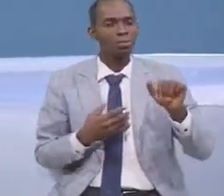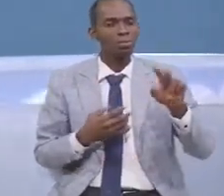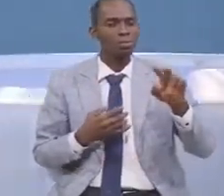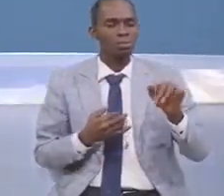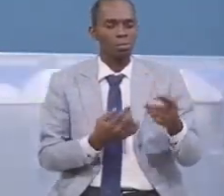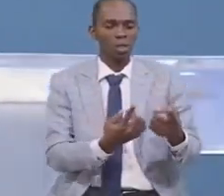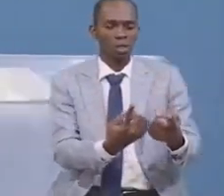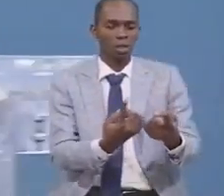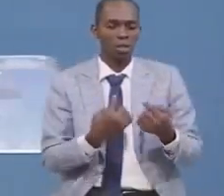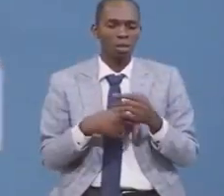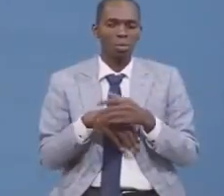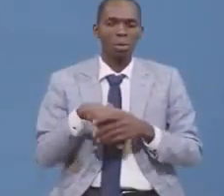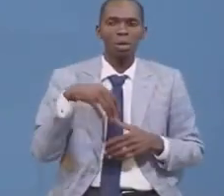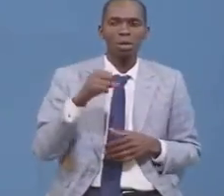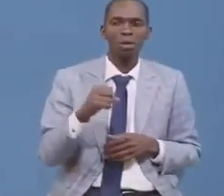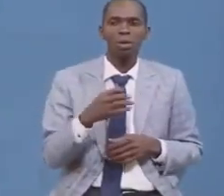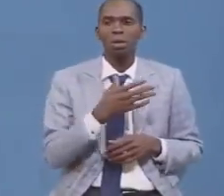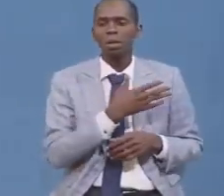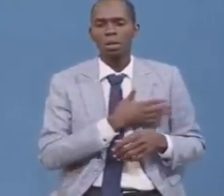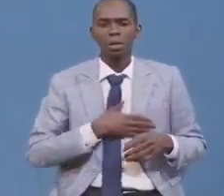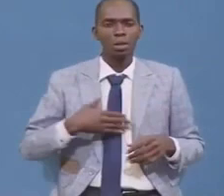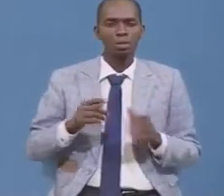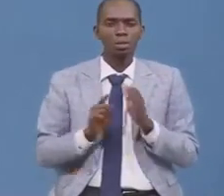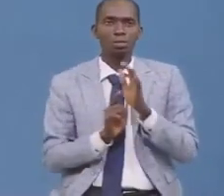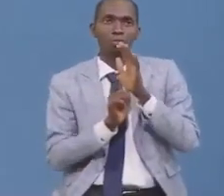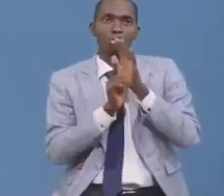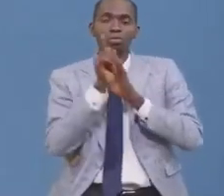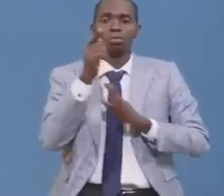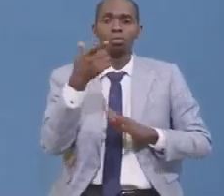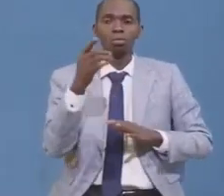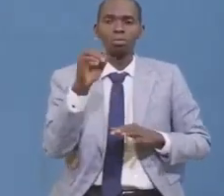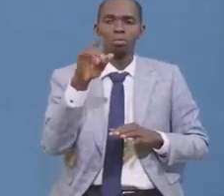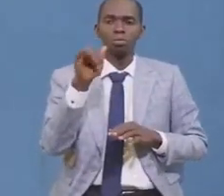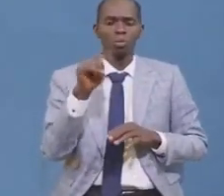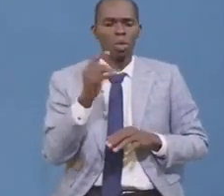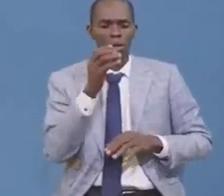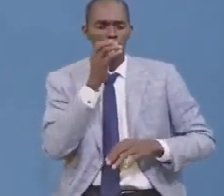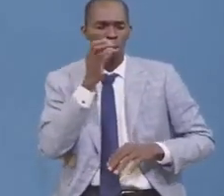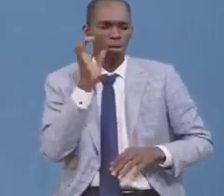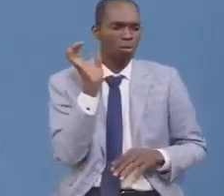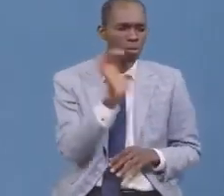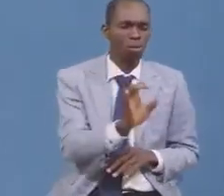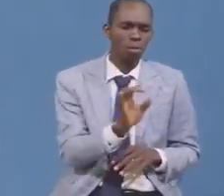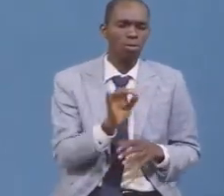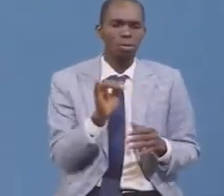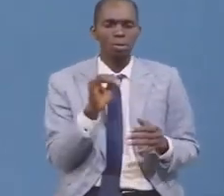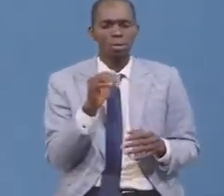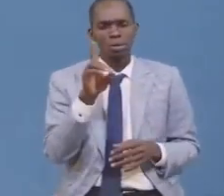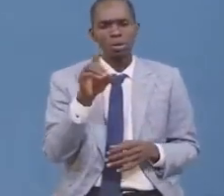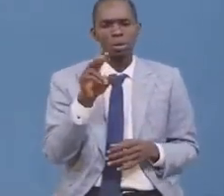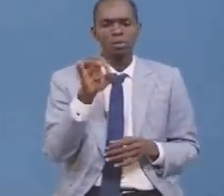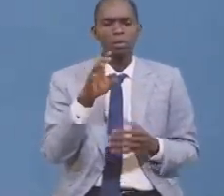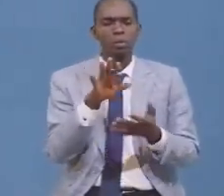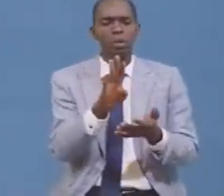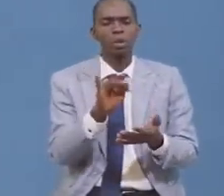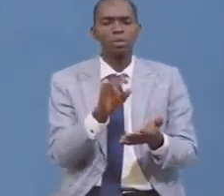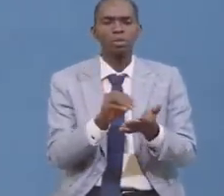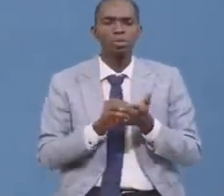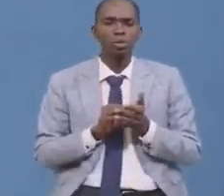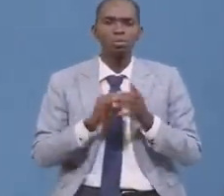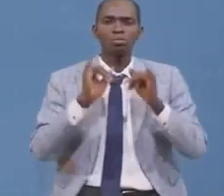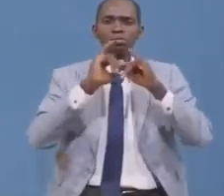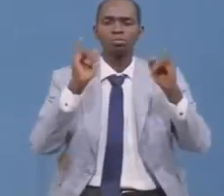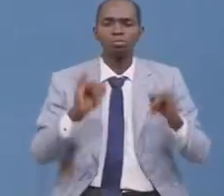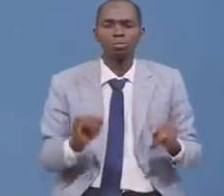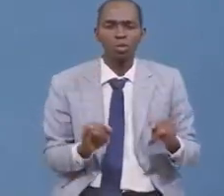vidhanga munduku vachadu. And Goliath cursed him. Goliath aithe Davidini sepistunnadu. By his gods. Tana devatala peru meeda. And then